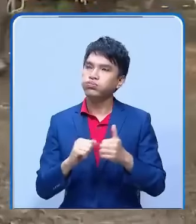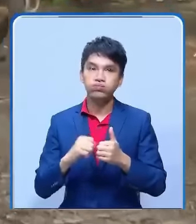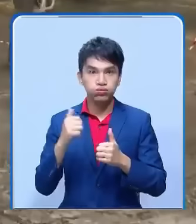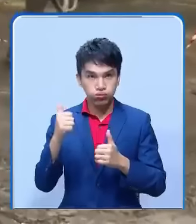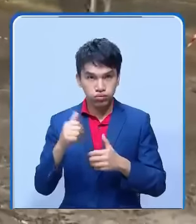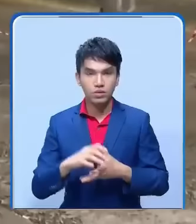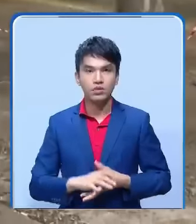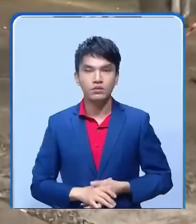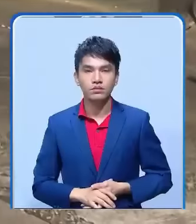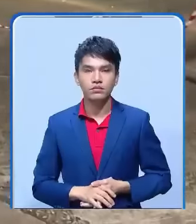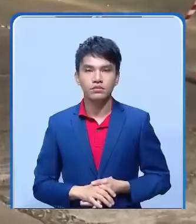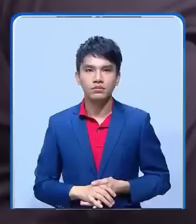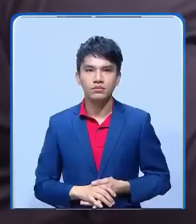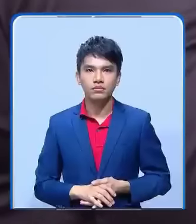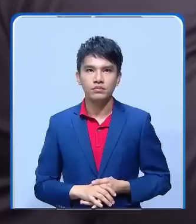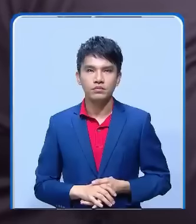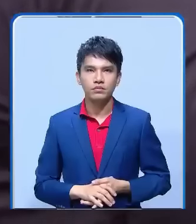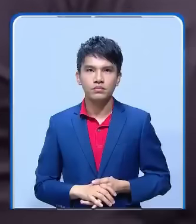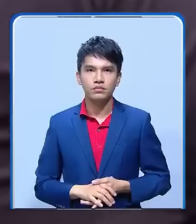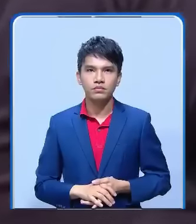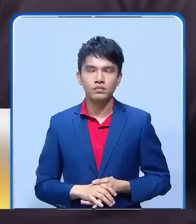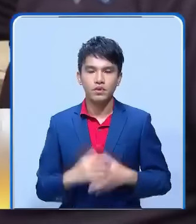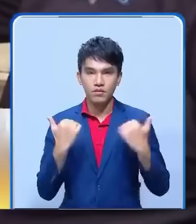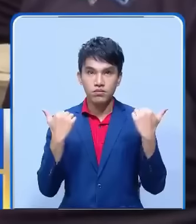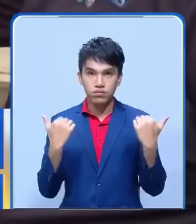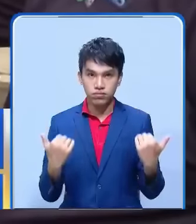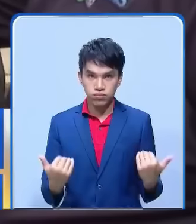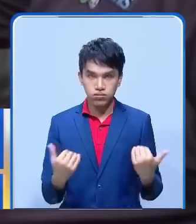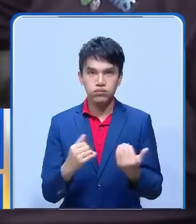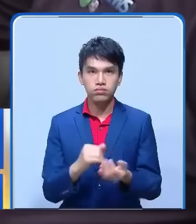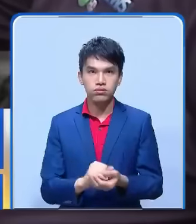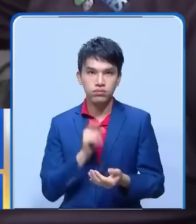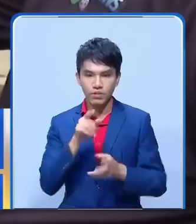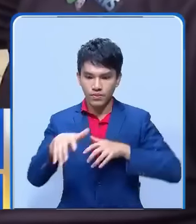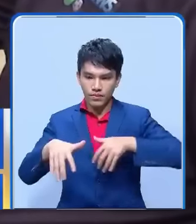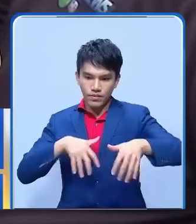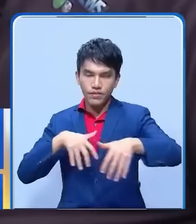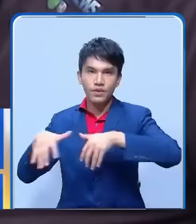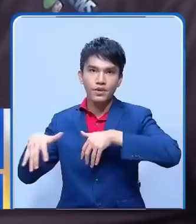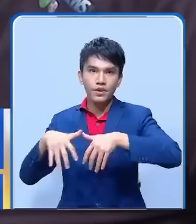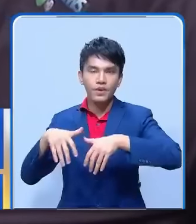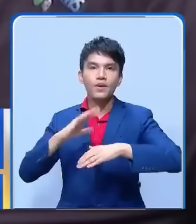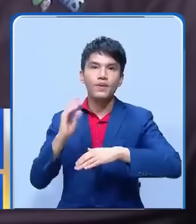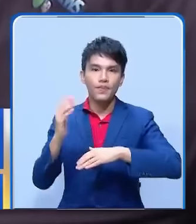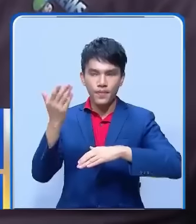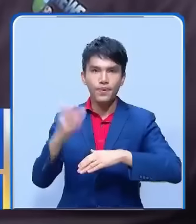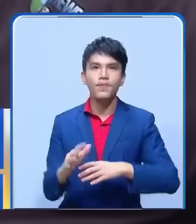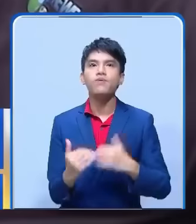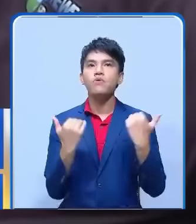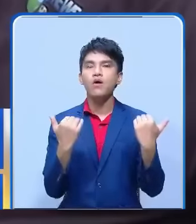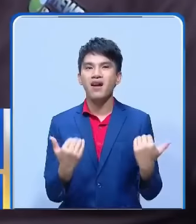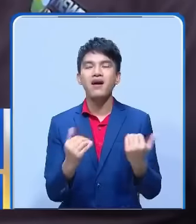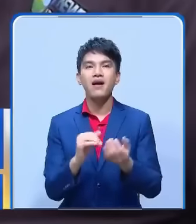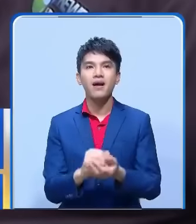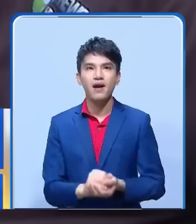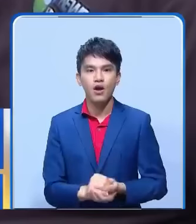อีกหรือเปล่าค่ะ เบื้องต้นก็สั่งประชาชนงดใช้อาคารก่อนนะครับงดใช้อาคารแล้วก็จัด